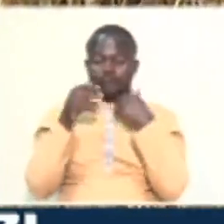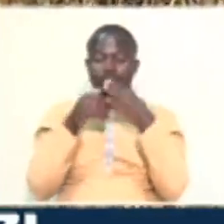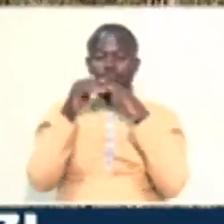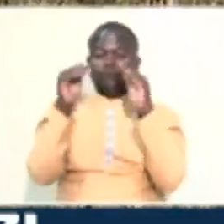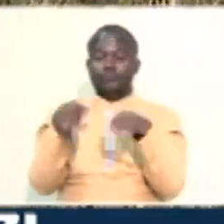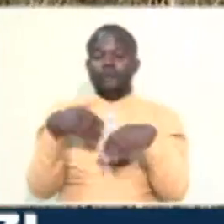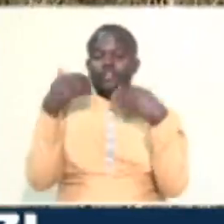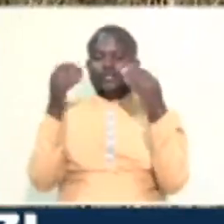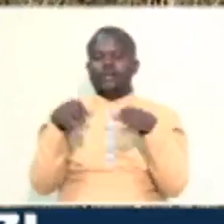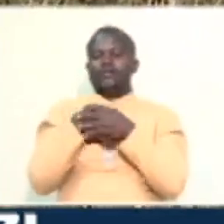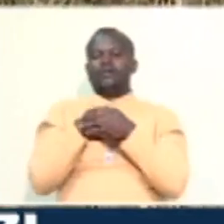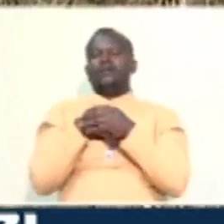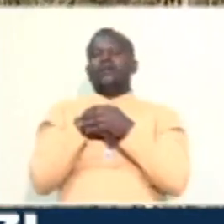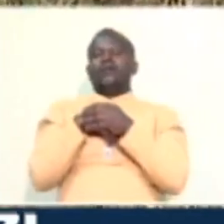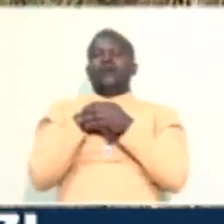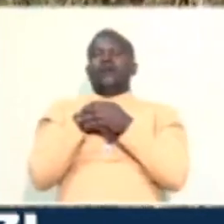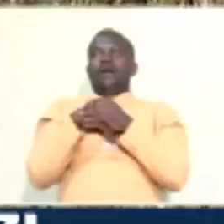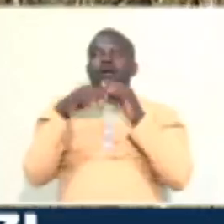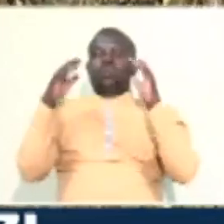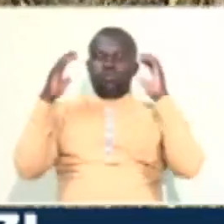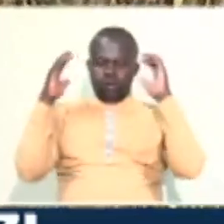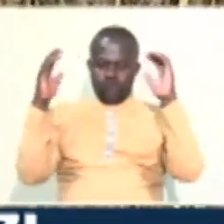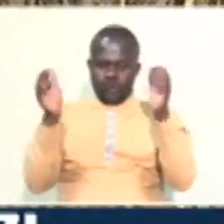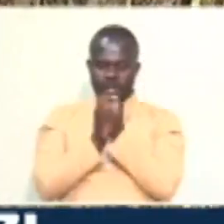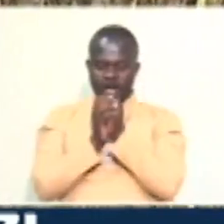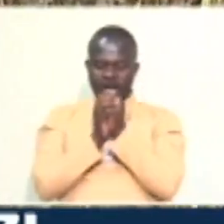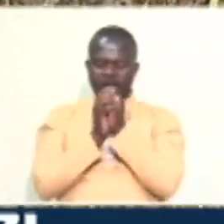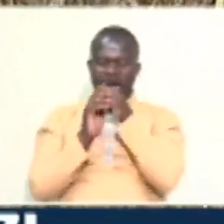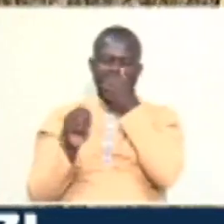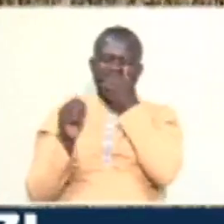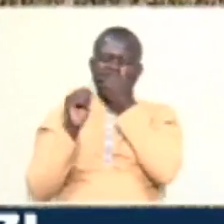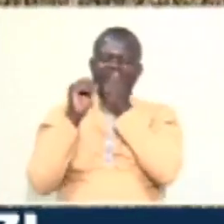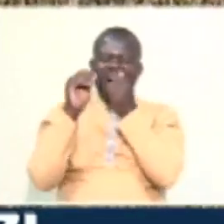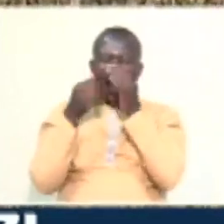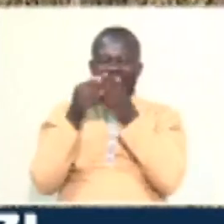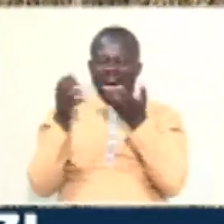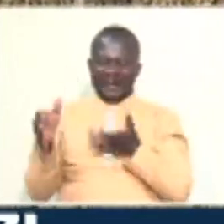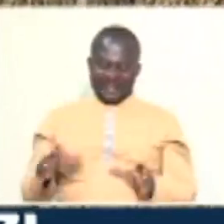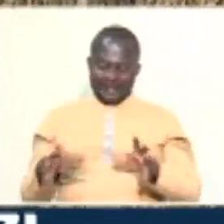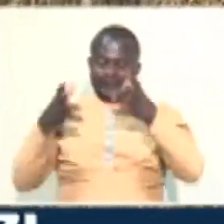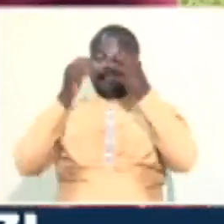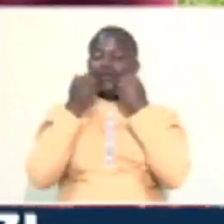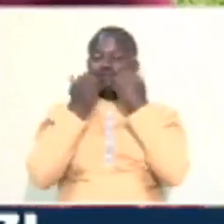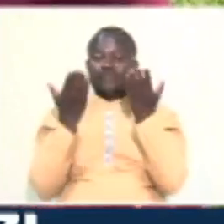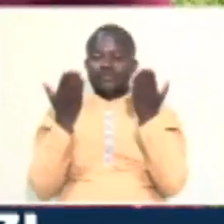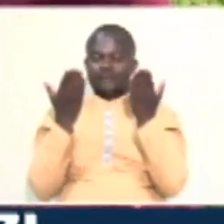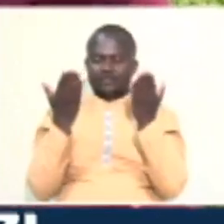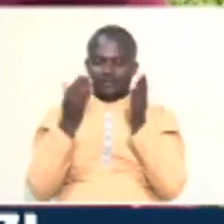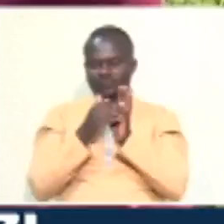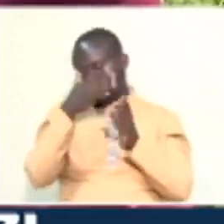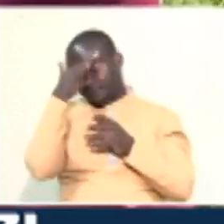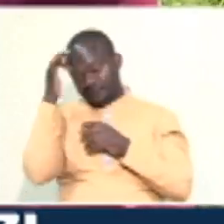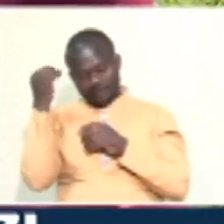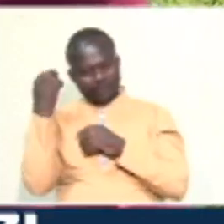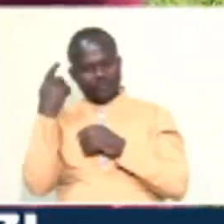bahinga kirimo kinye kivuye kingana n'inye cyagishanga ugasaba umuntu aho kuye ngo mufuka umwe ibishimbo kandi yaravunitse niki nanga